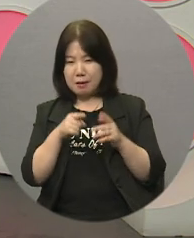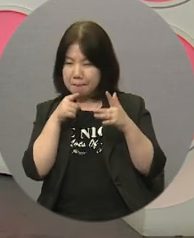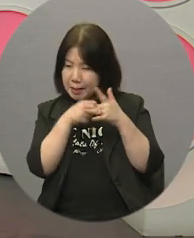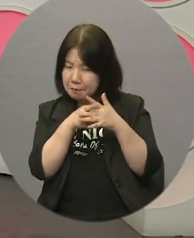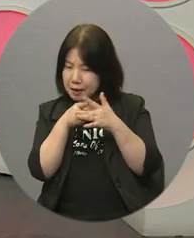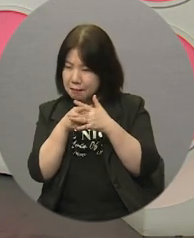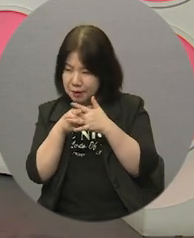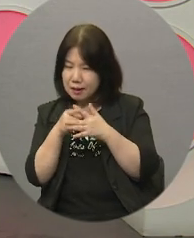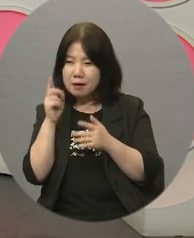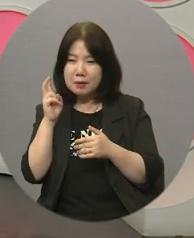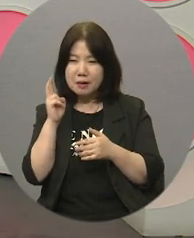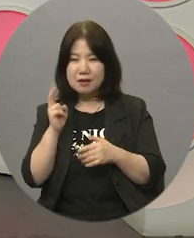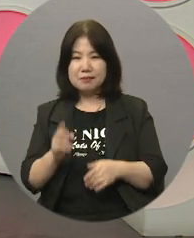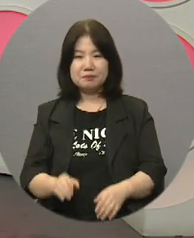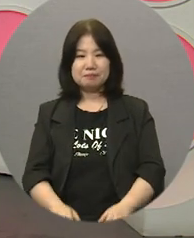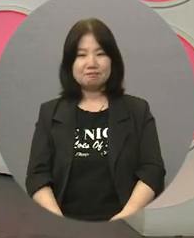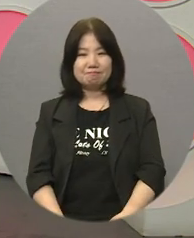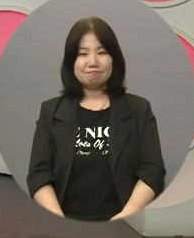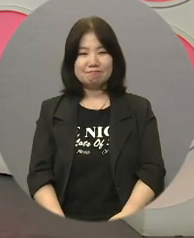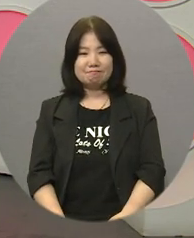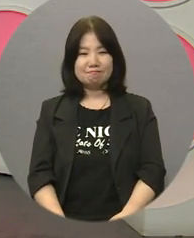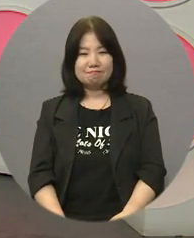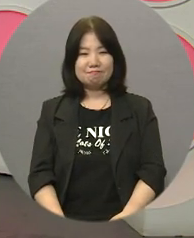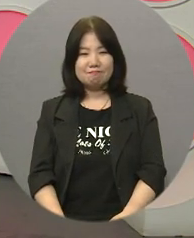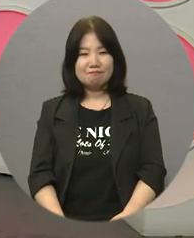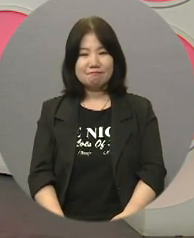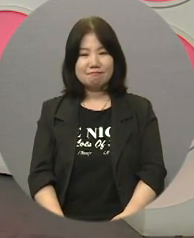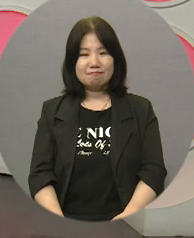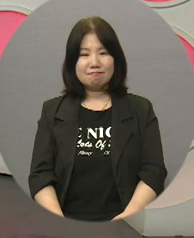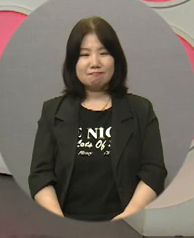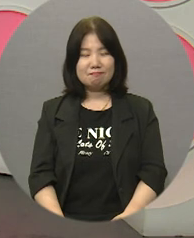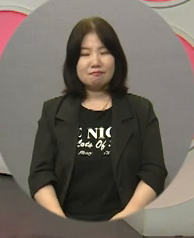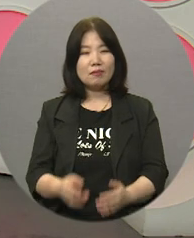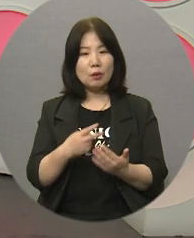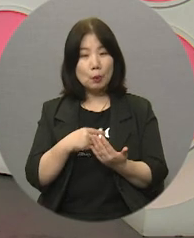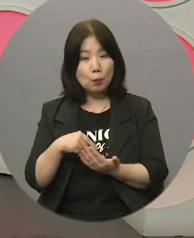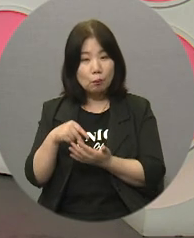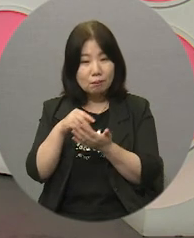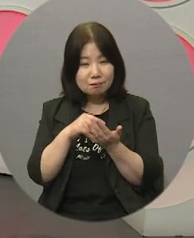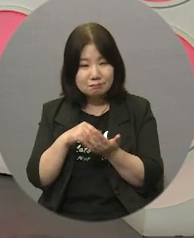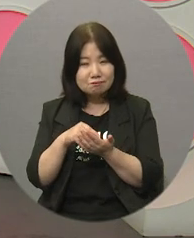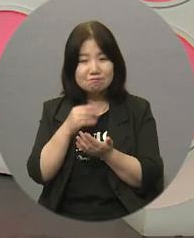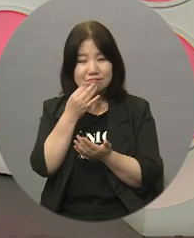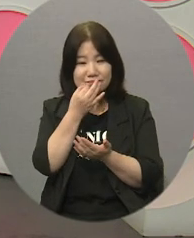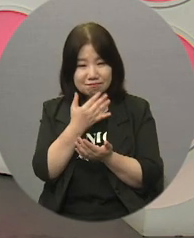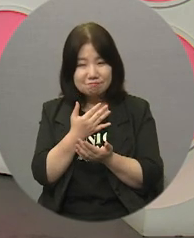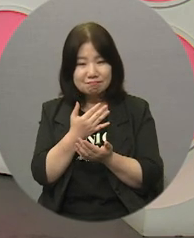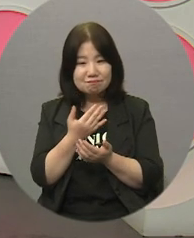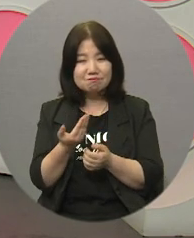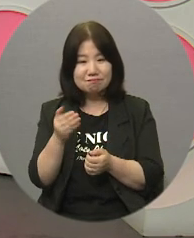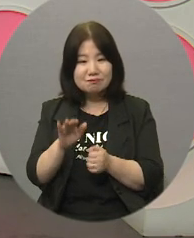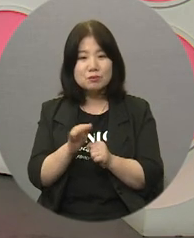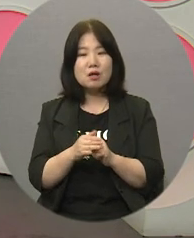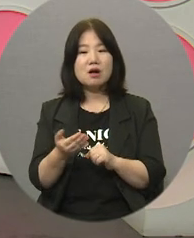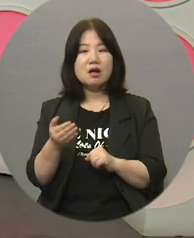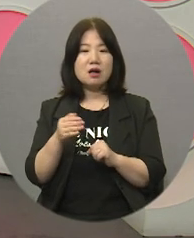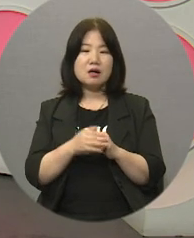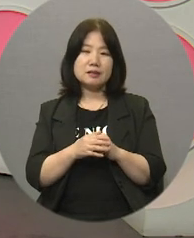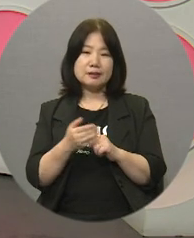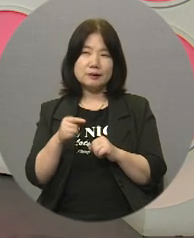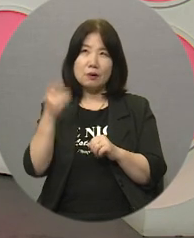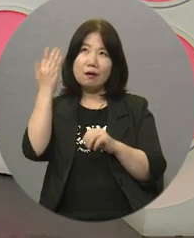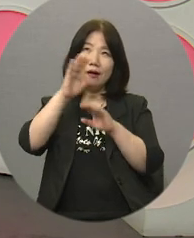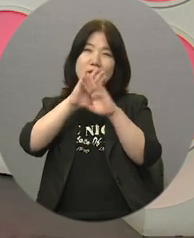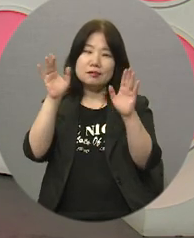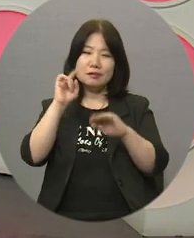이런 마음에 그런 마음이 드시지 않았을까. 외롭고 쓸쓸하고 막 뭐 그렇지만 그래도